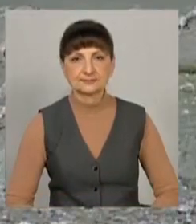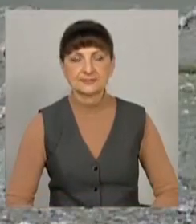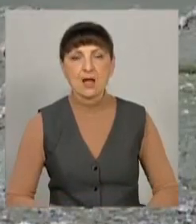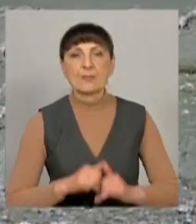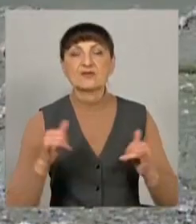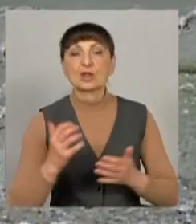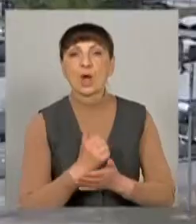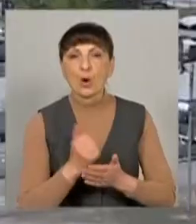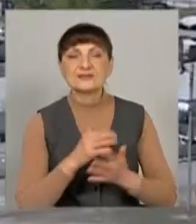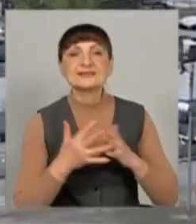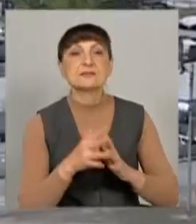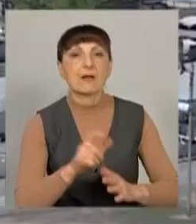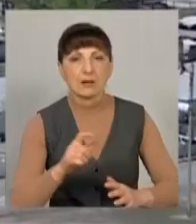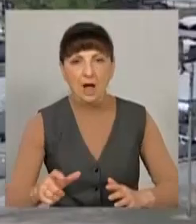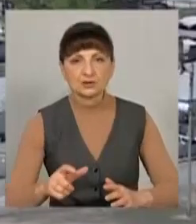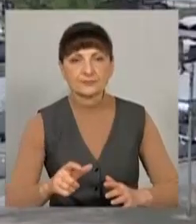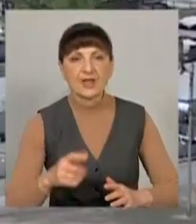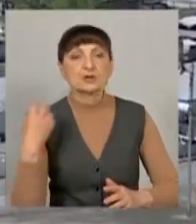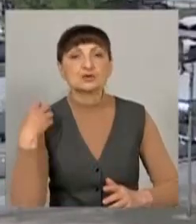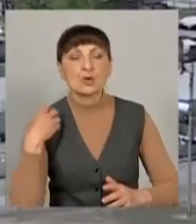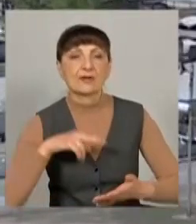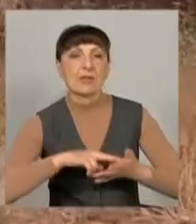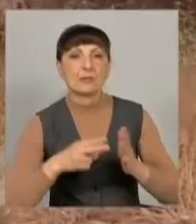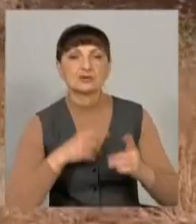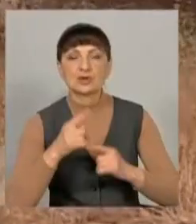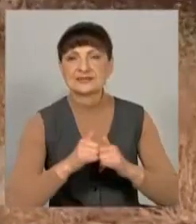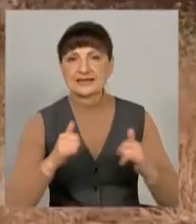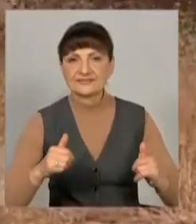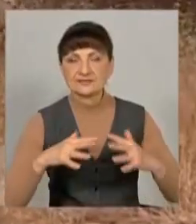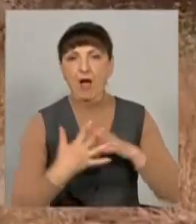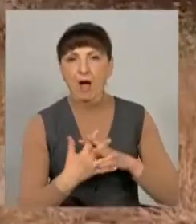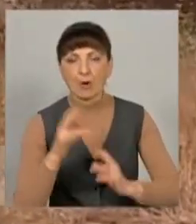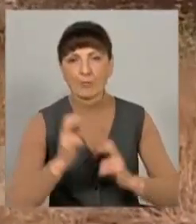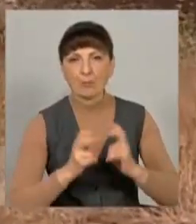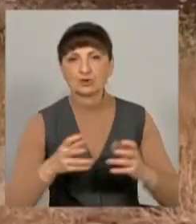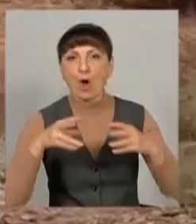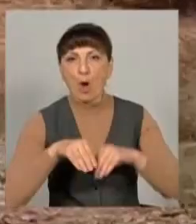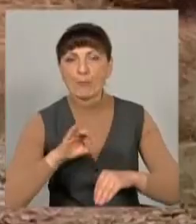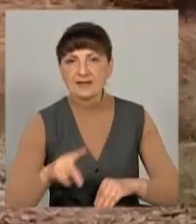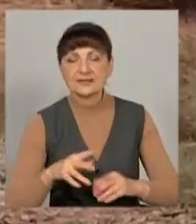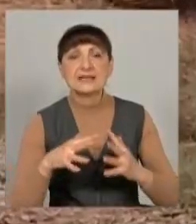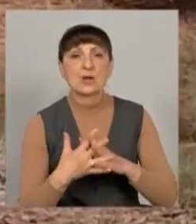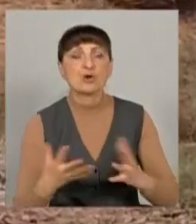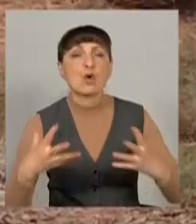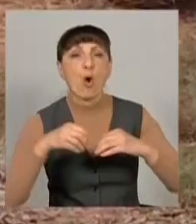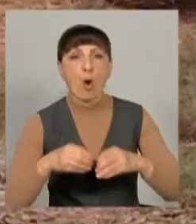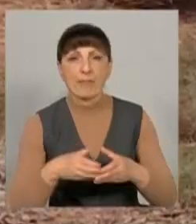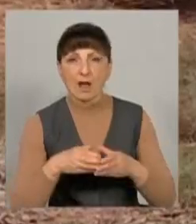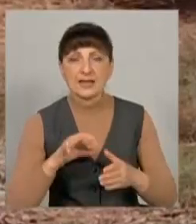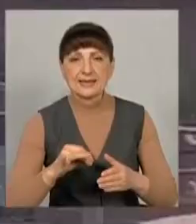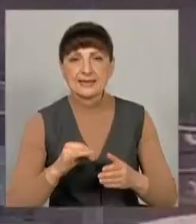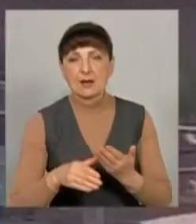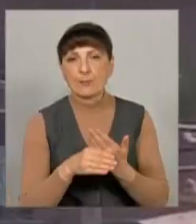Повышать доходы сельских граждан чиновники намерены через развитие агропромышленного комплекса, сельхозкооперации и